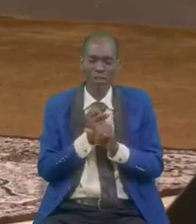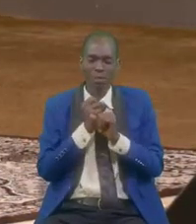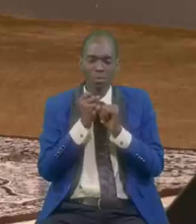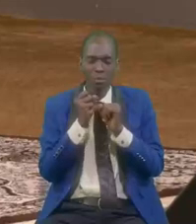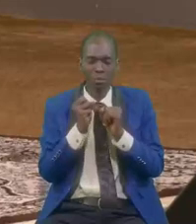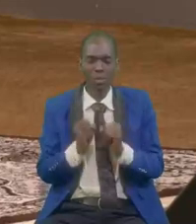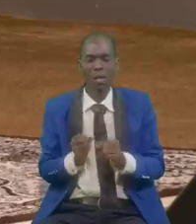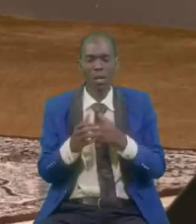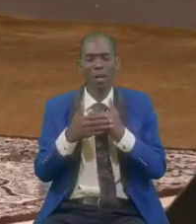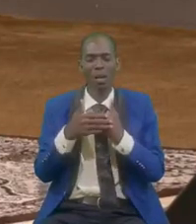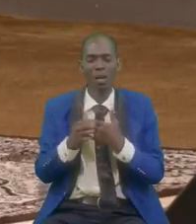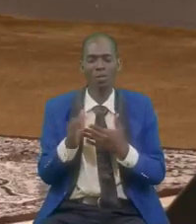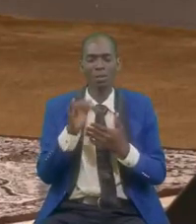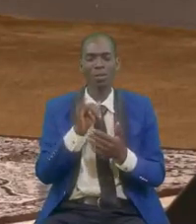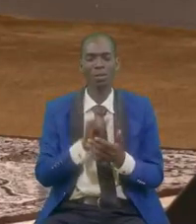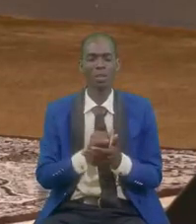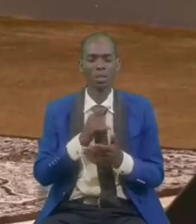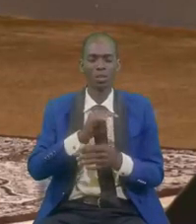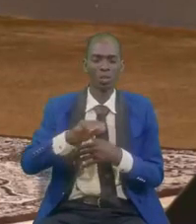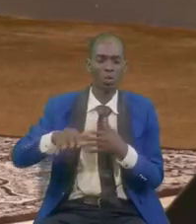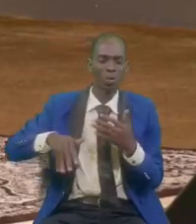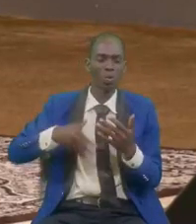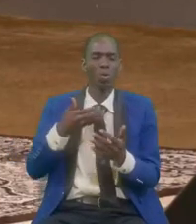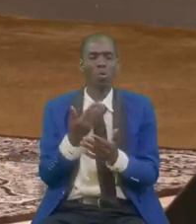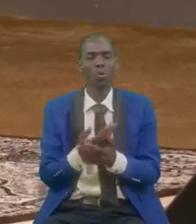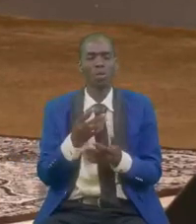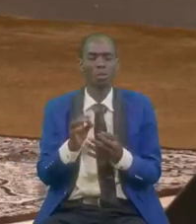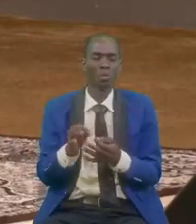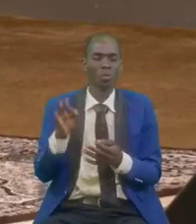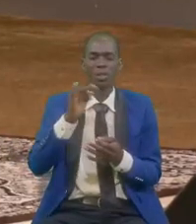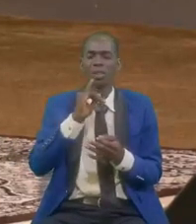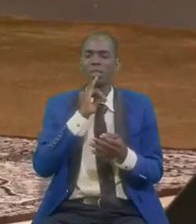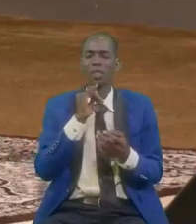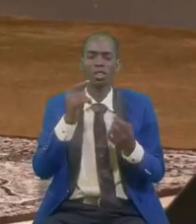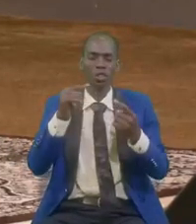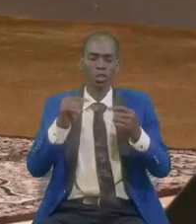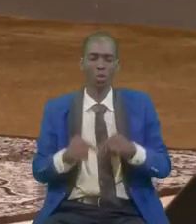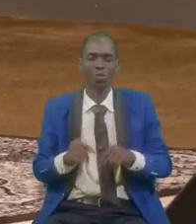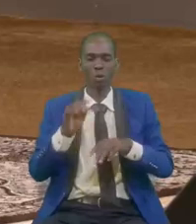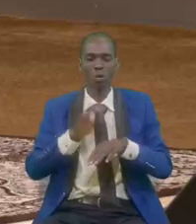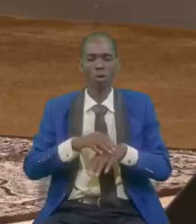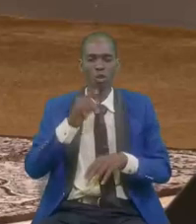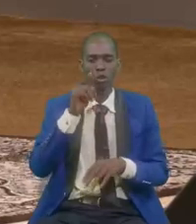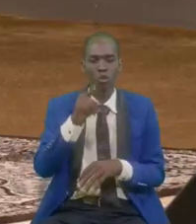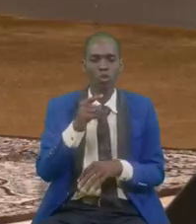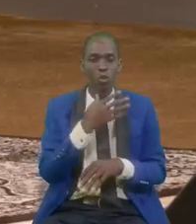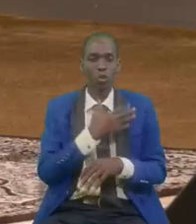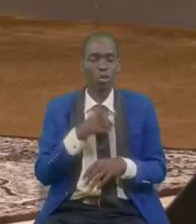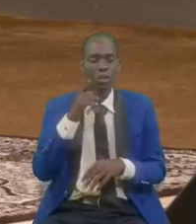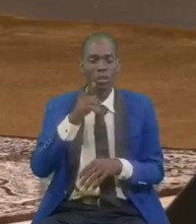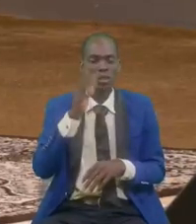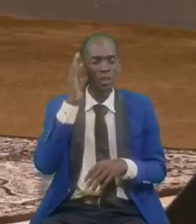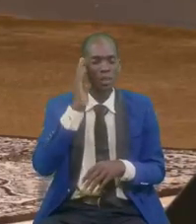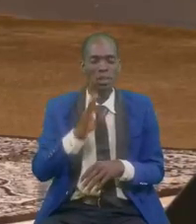recevrez une puissance, le Saint-Esprit survenant sur vous. Et vous serez